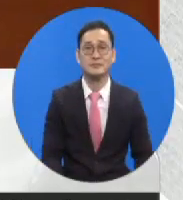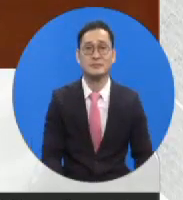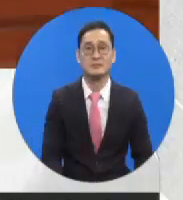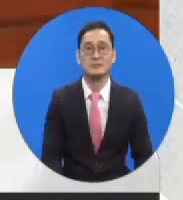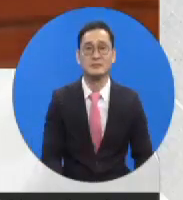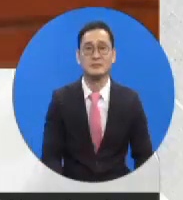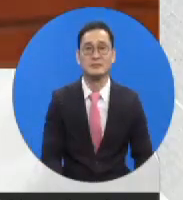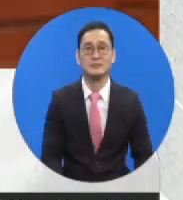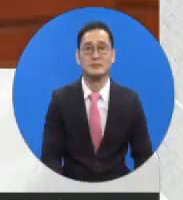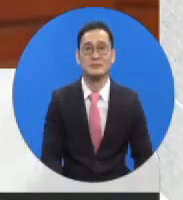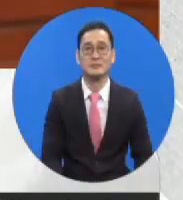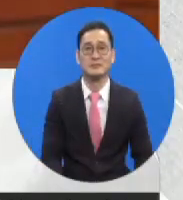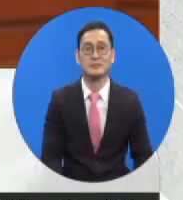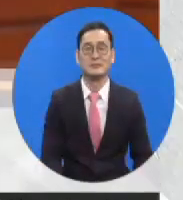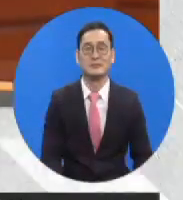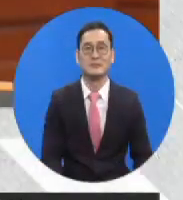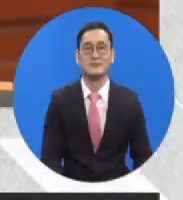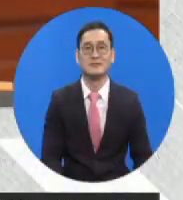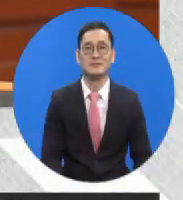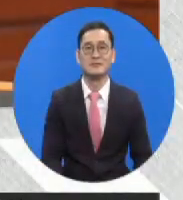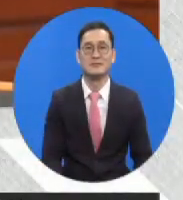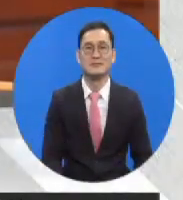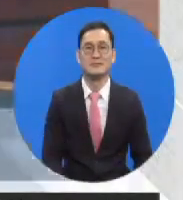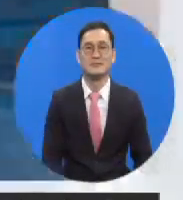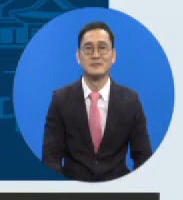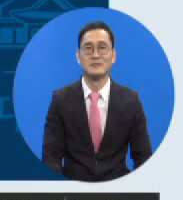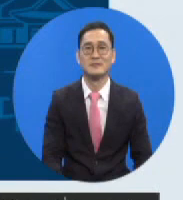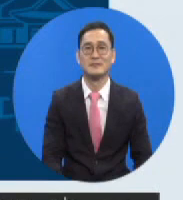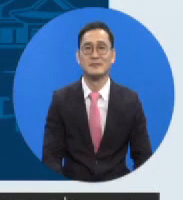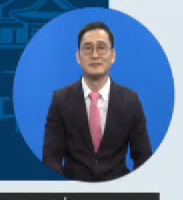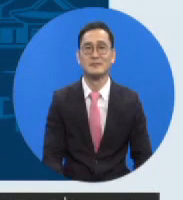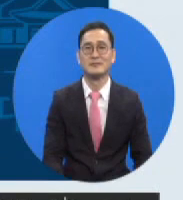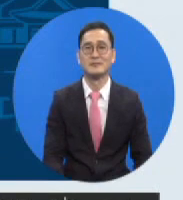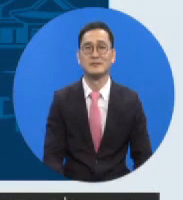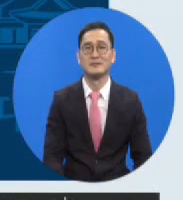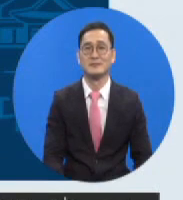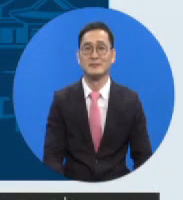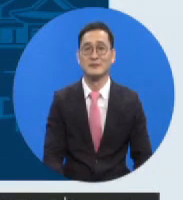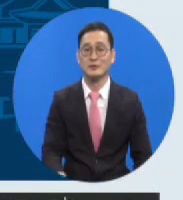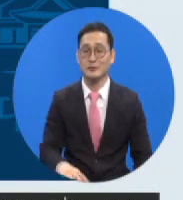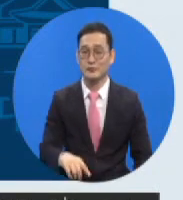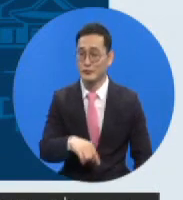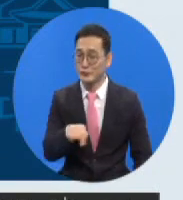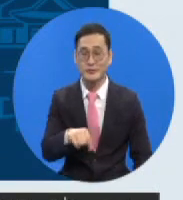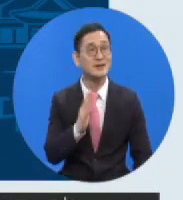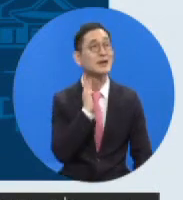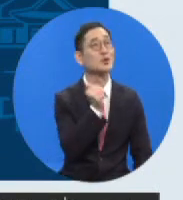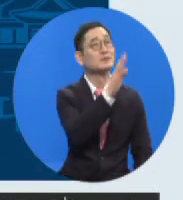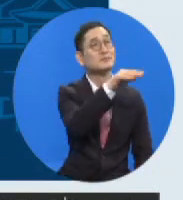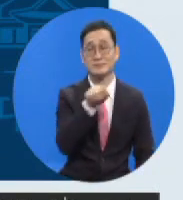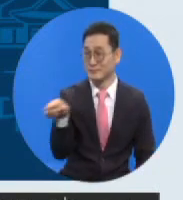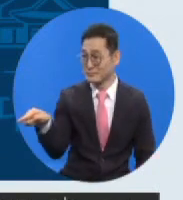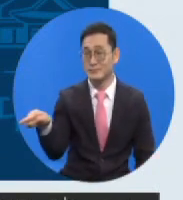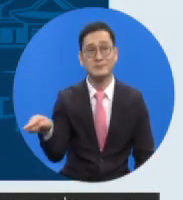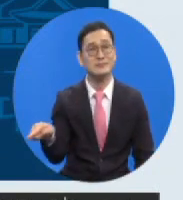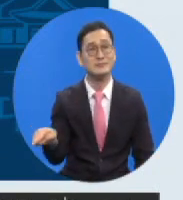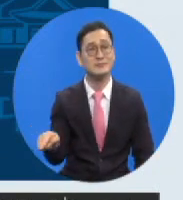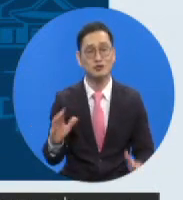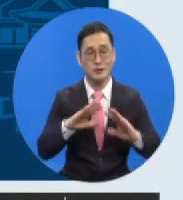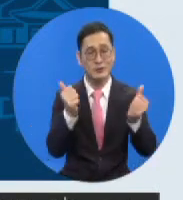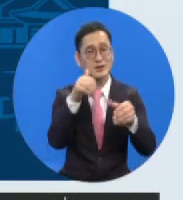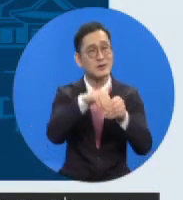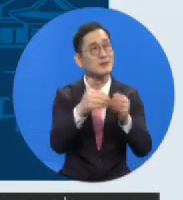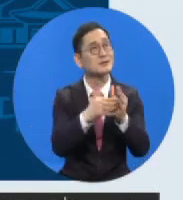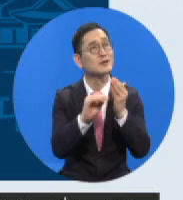직접 물어본다는 것도 사실 쉽지 않은 얘기고요. 그런 그렇죠. 누가 가서 대통령님 혹시 외람되지만 어떤 메신저를 통해서 총선 직후에 누구를